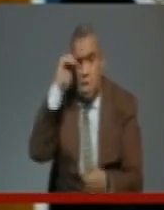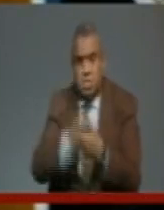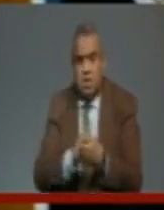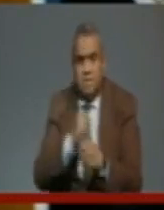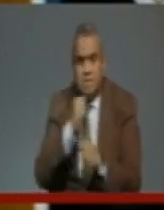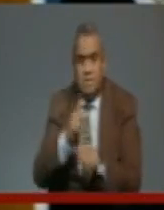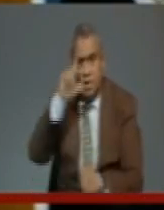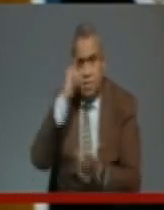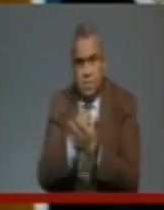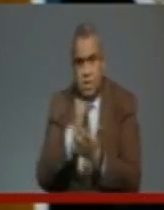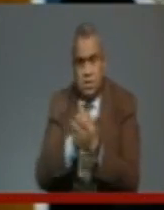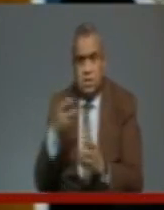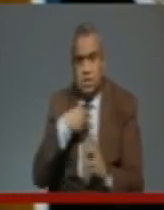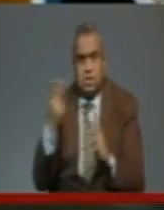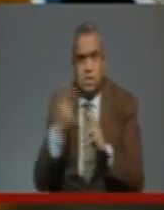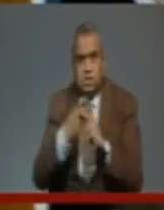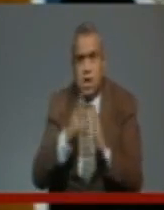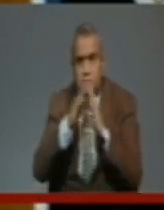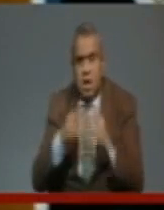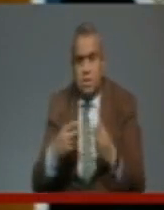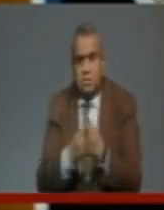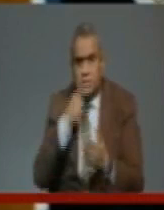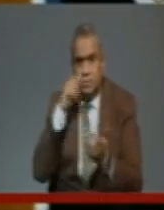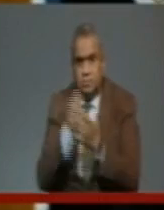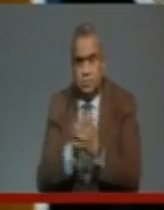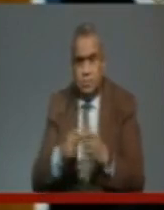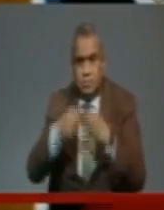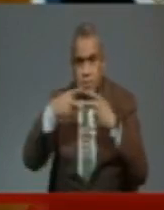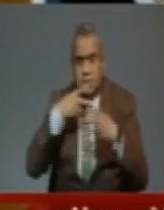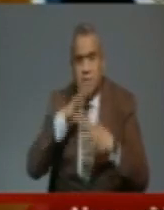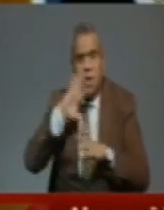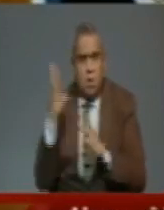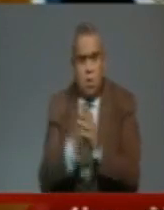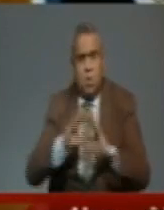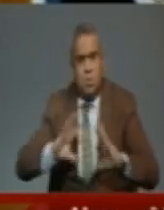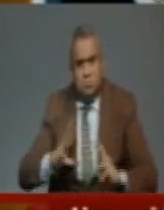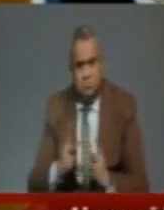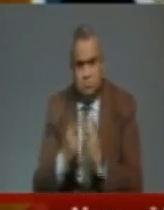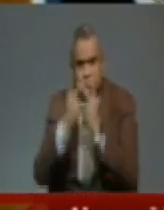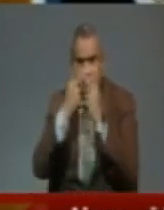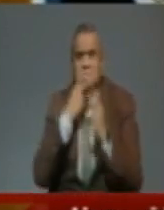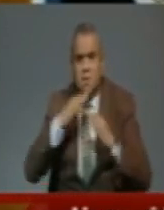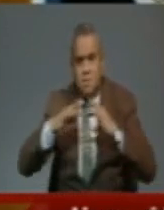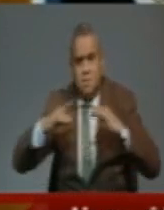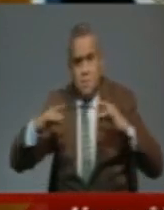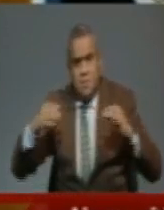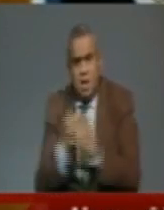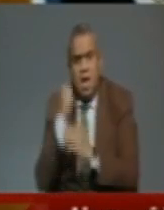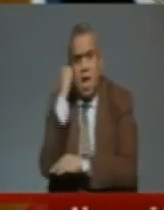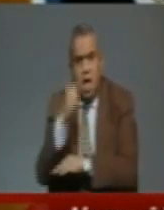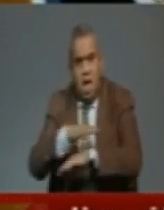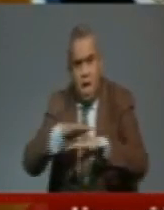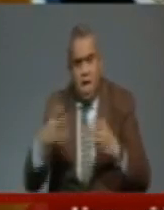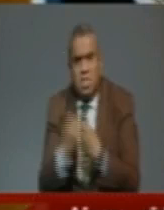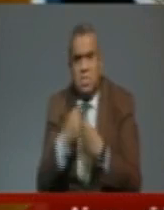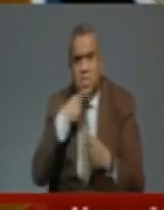ولسيادتكم ولشعب مصر العظيم بان ننتهي من تطوير كافه الموانئ المصريه ووسائل النقل متعدد الوسائط بنهاية